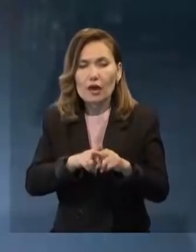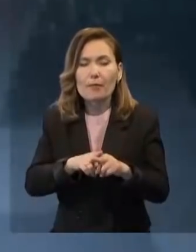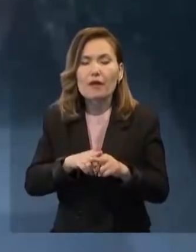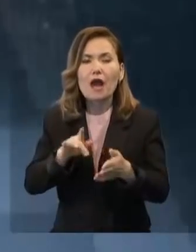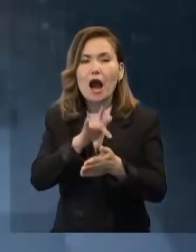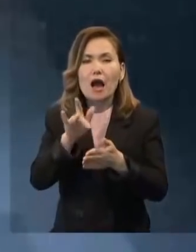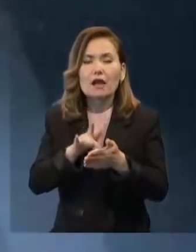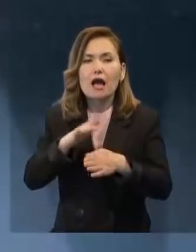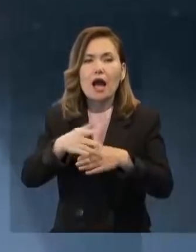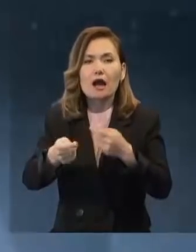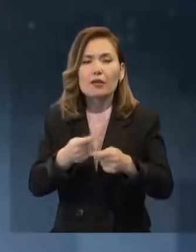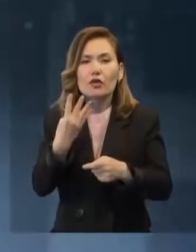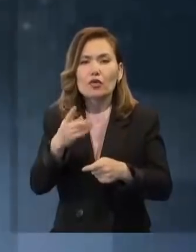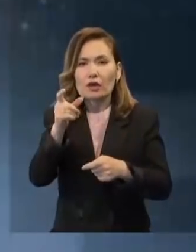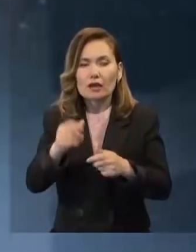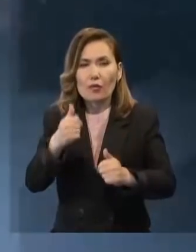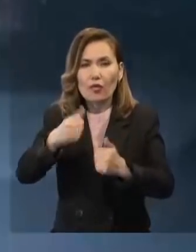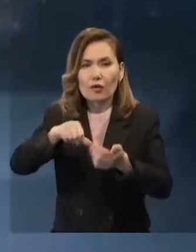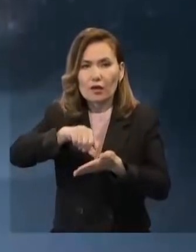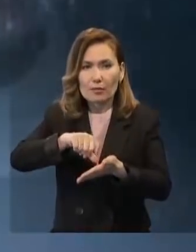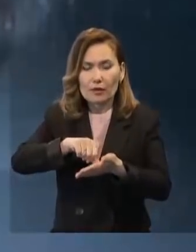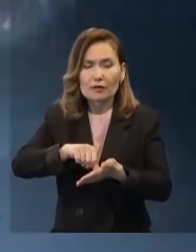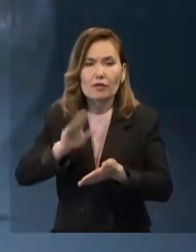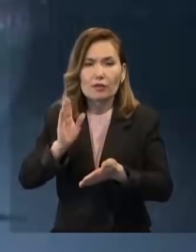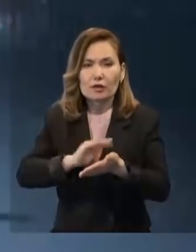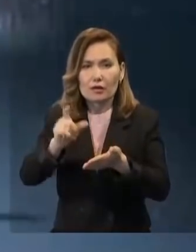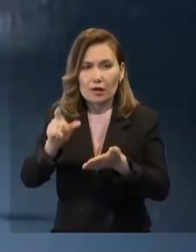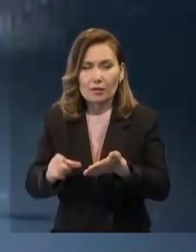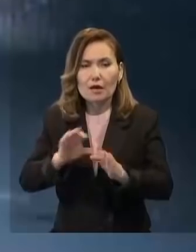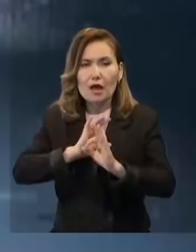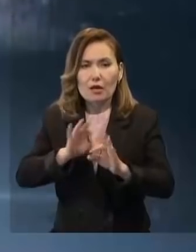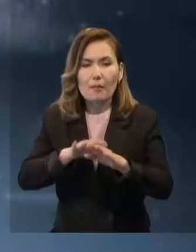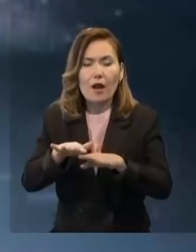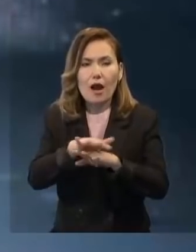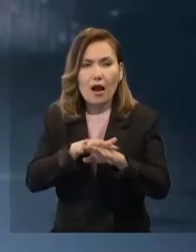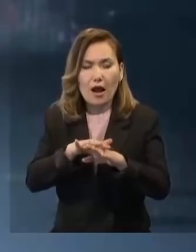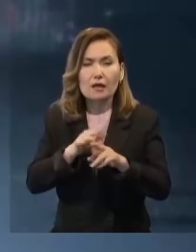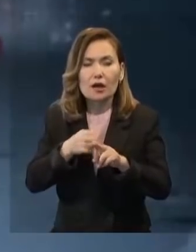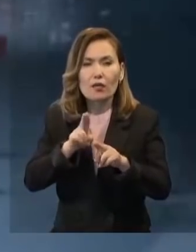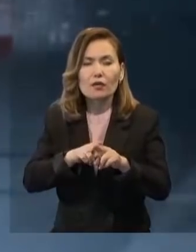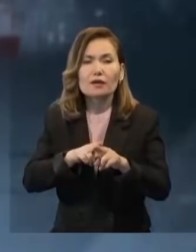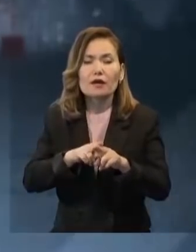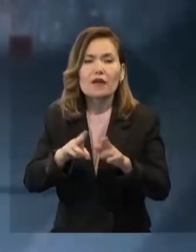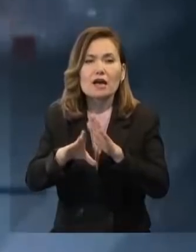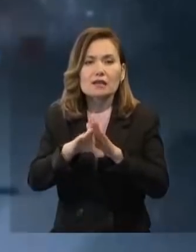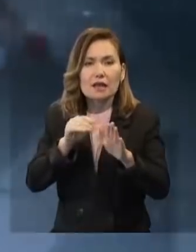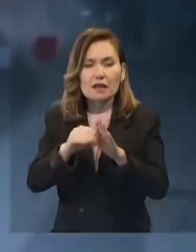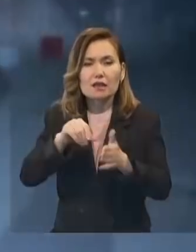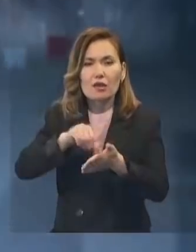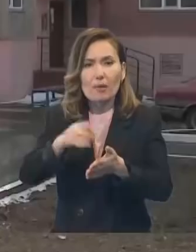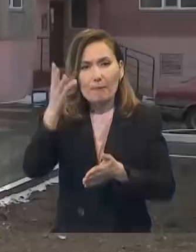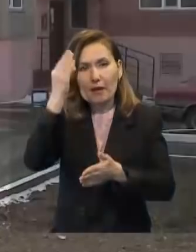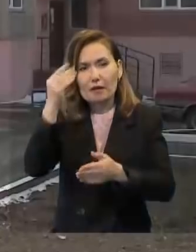үмітті, арасында қазіргі басшы да бар. Тілшіміз Дәуренбек Бағдаулетұлы қала тұрғындарының саяси науқанға қатысты пікірін біліп қайтты.